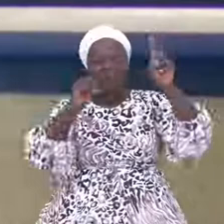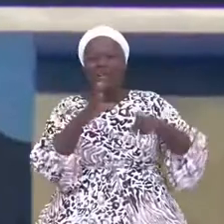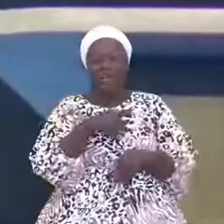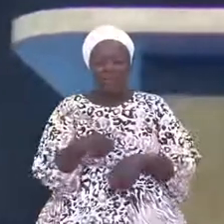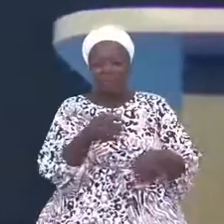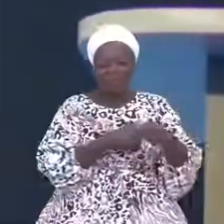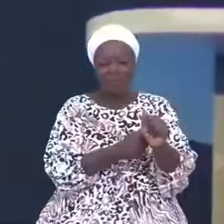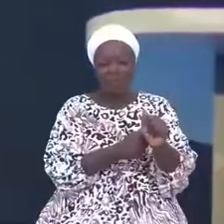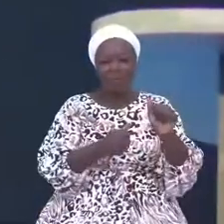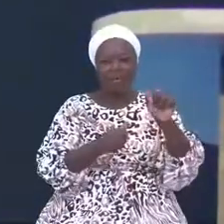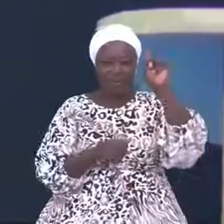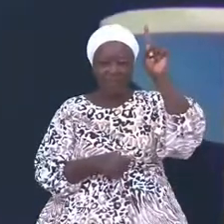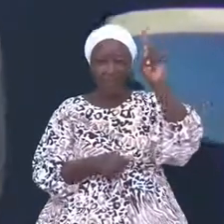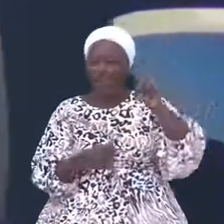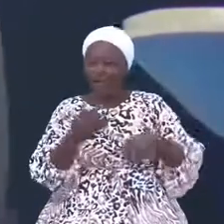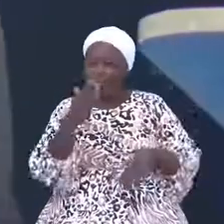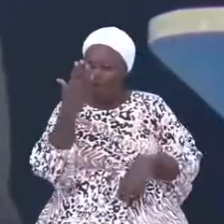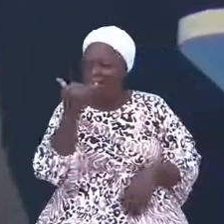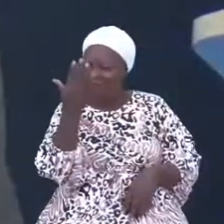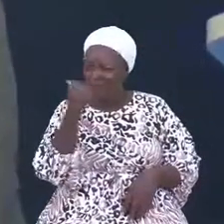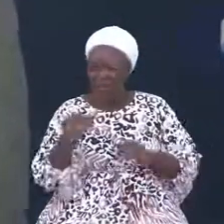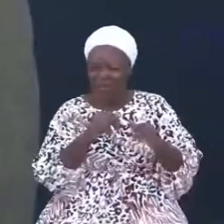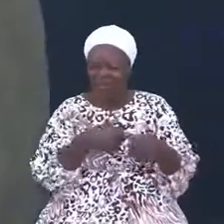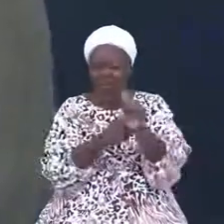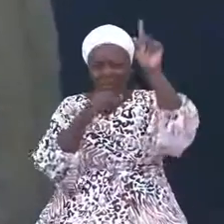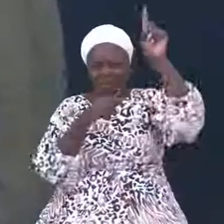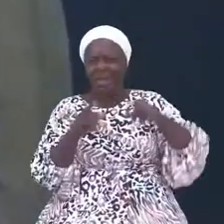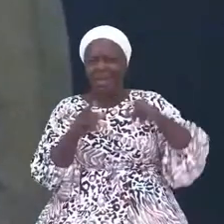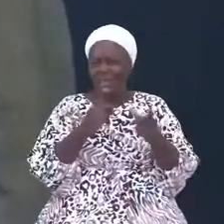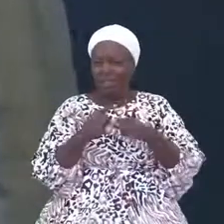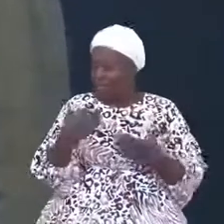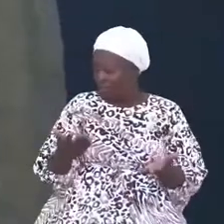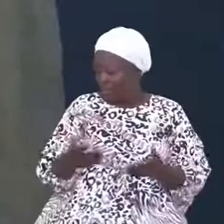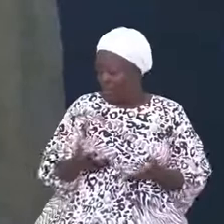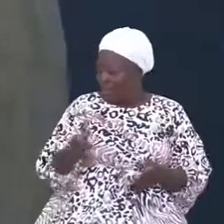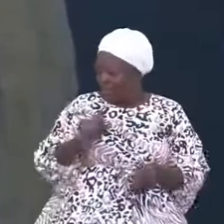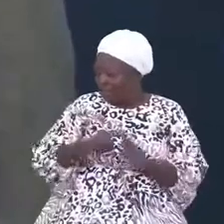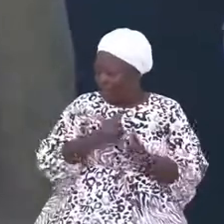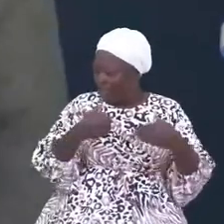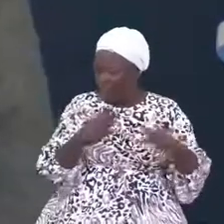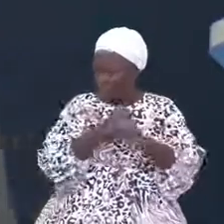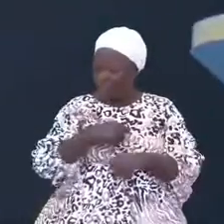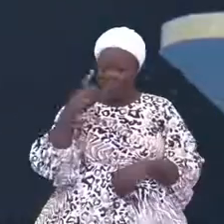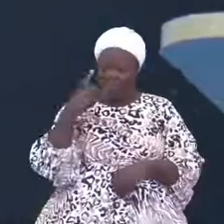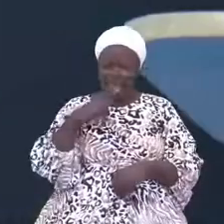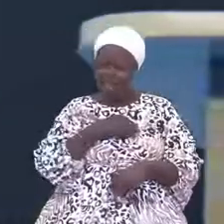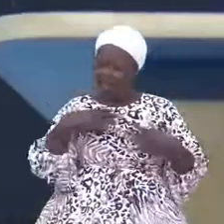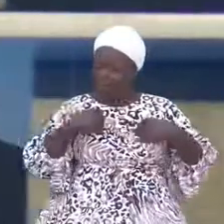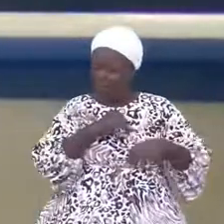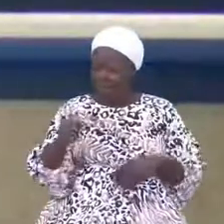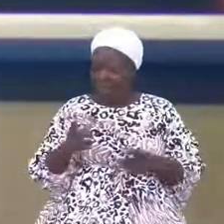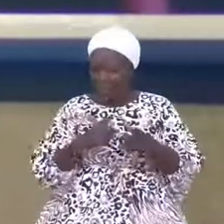suivirent. Et le suivirent. Pourquoi est-ce qu'ils l'ont suivi? Après tout, ils ont eu la